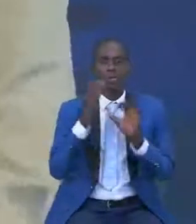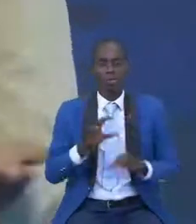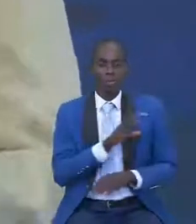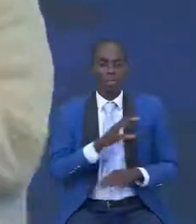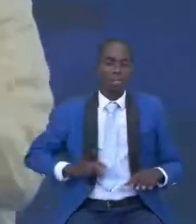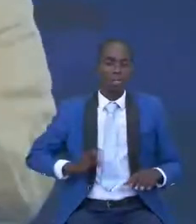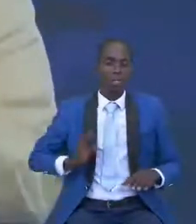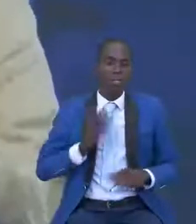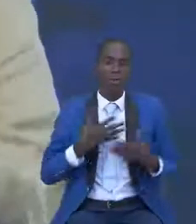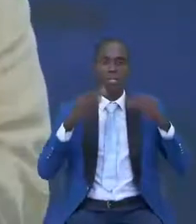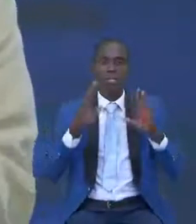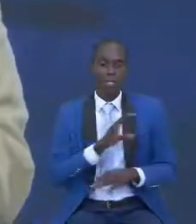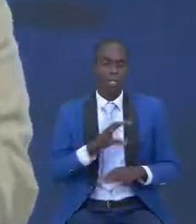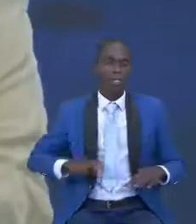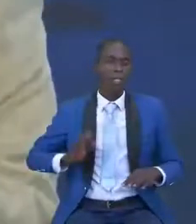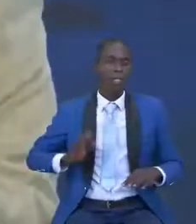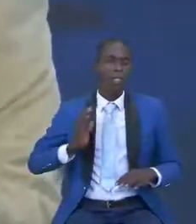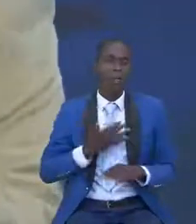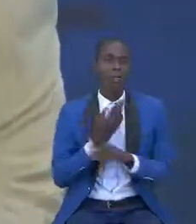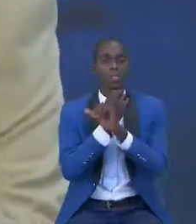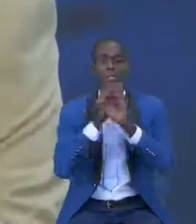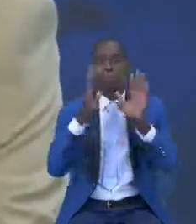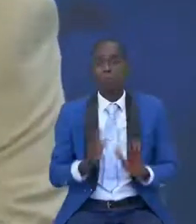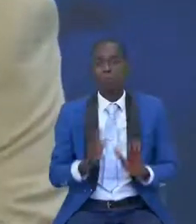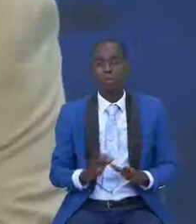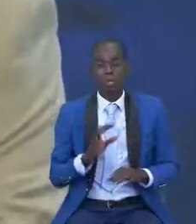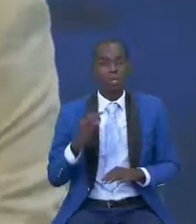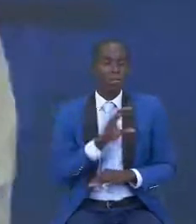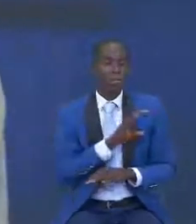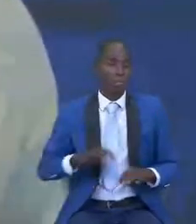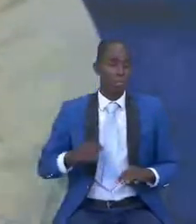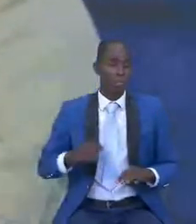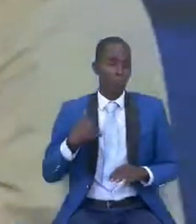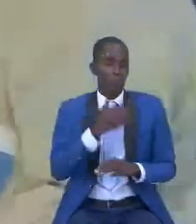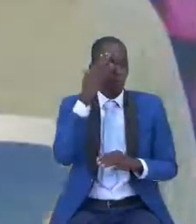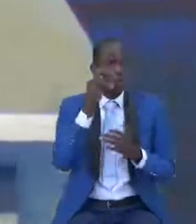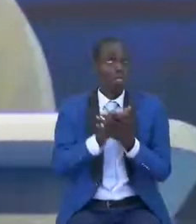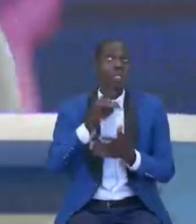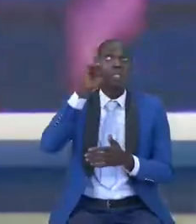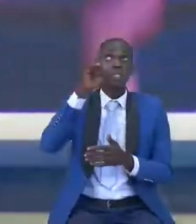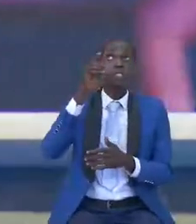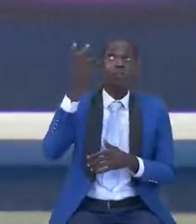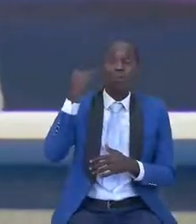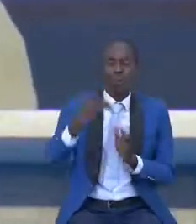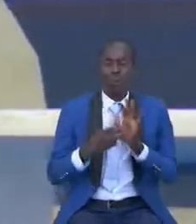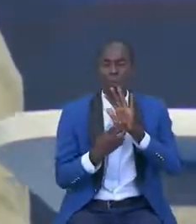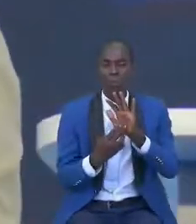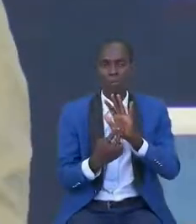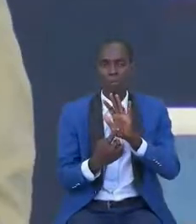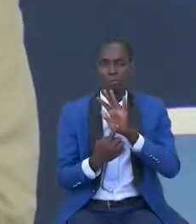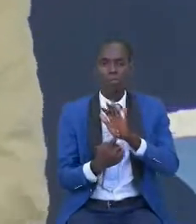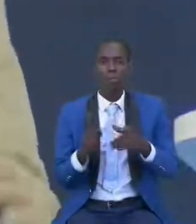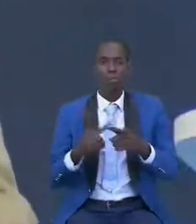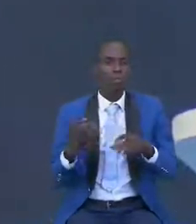notre Sauveur, Christ, notre guérisseur, Christ, notre Rédempteur, nous savons qu'il a